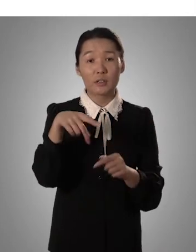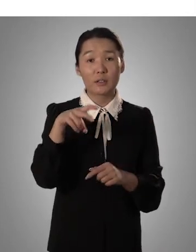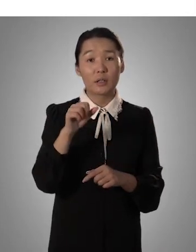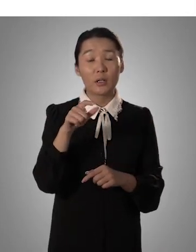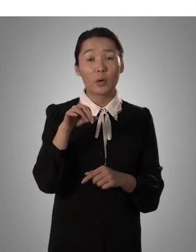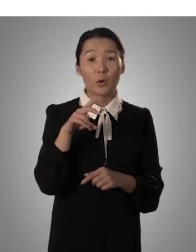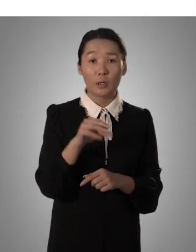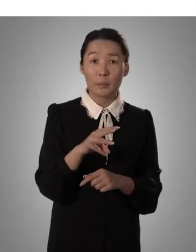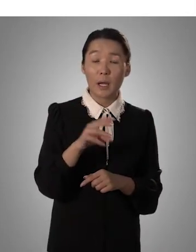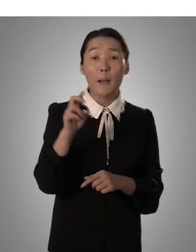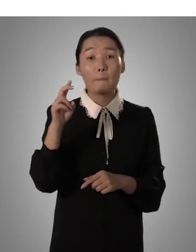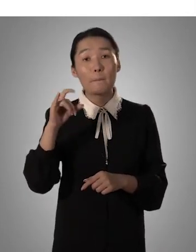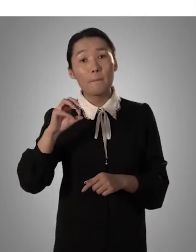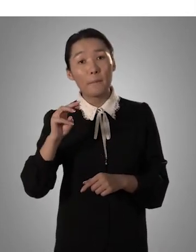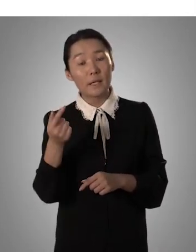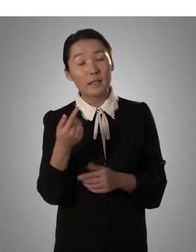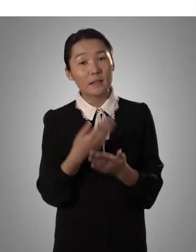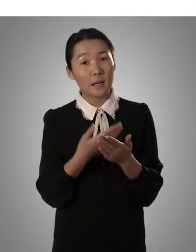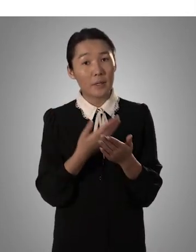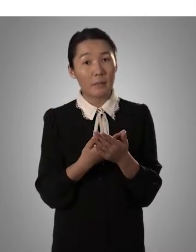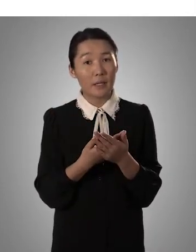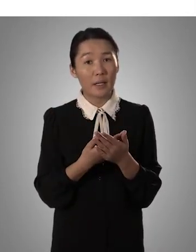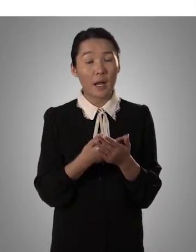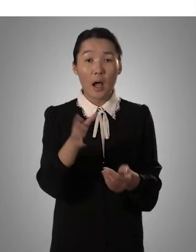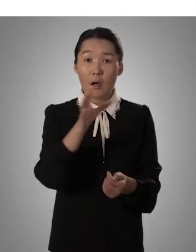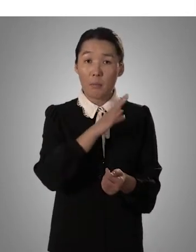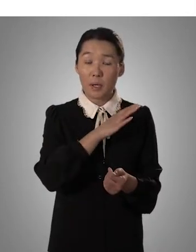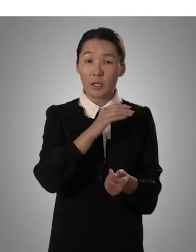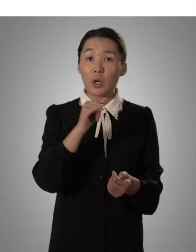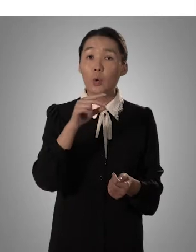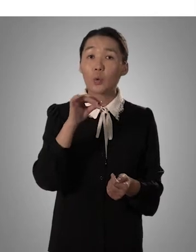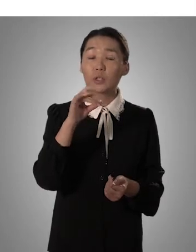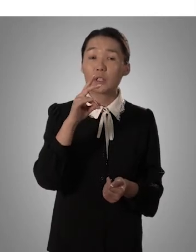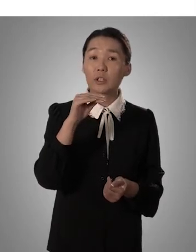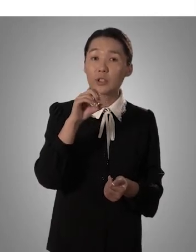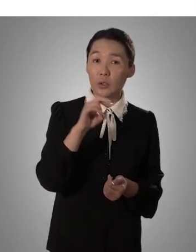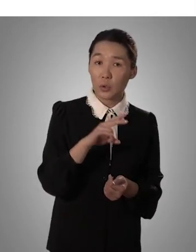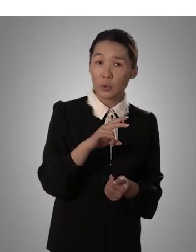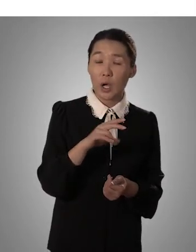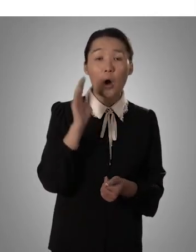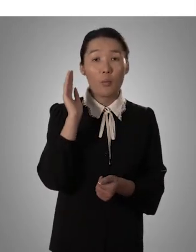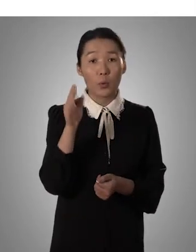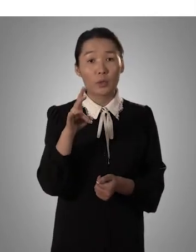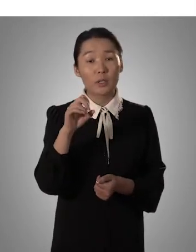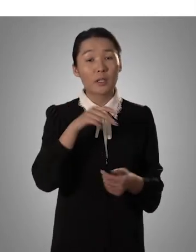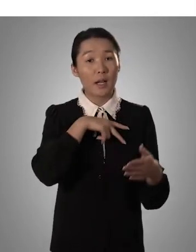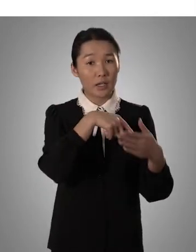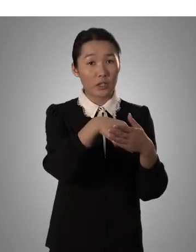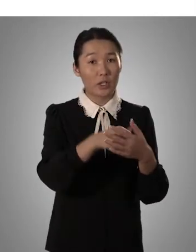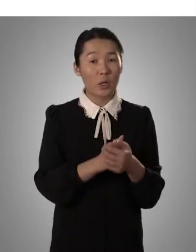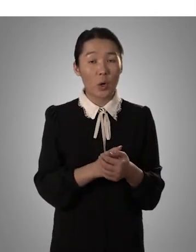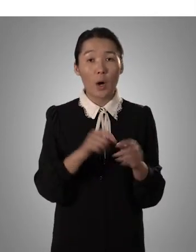связка быть например был учрежден будет награждено предложение